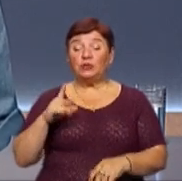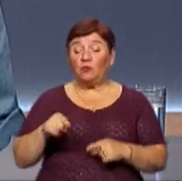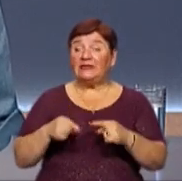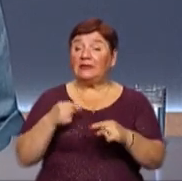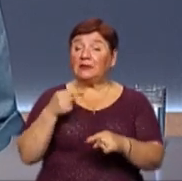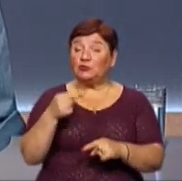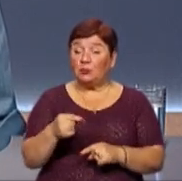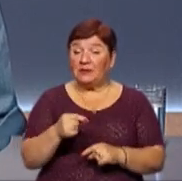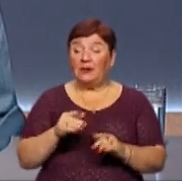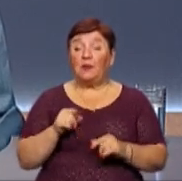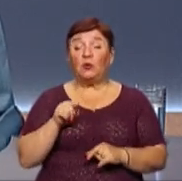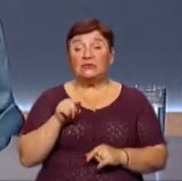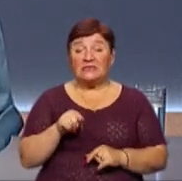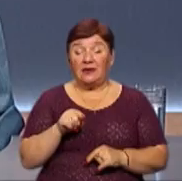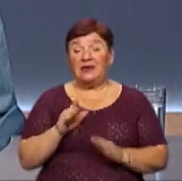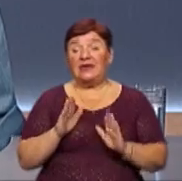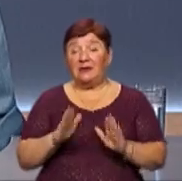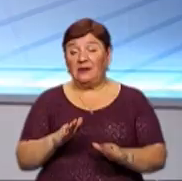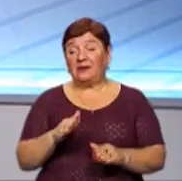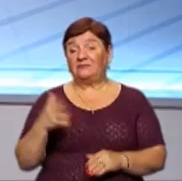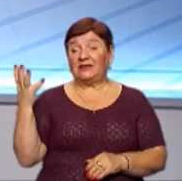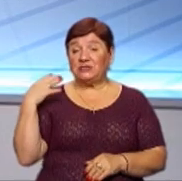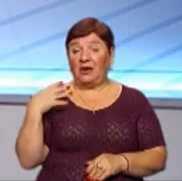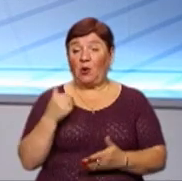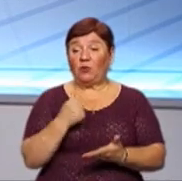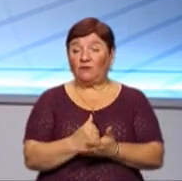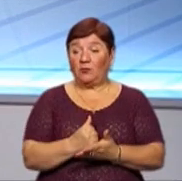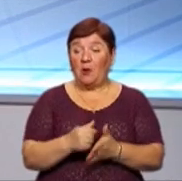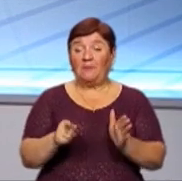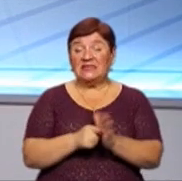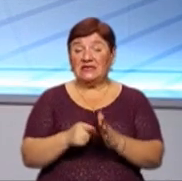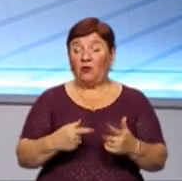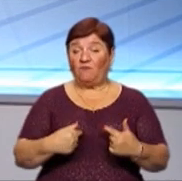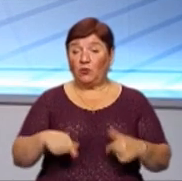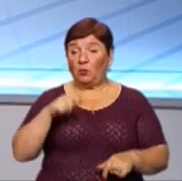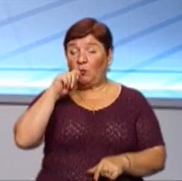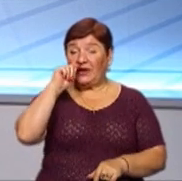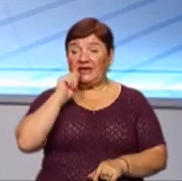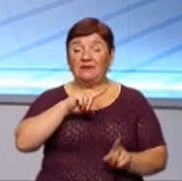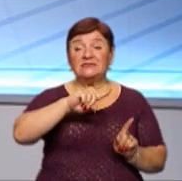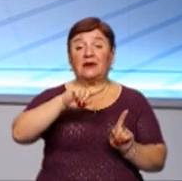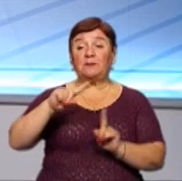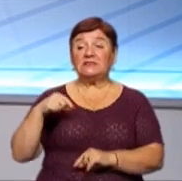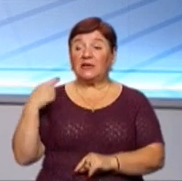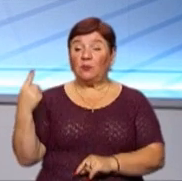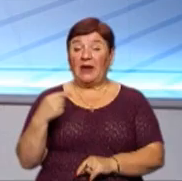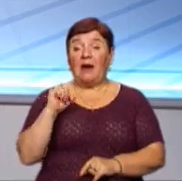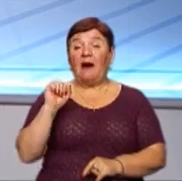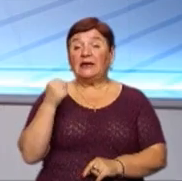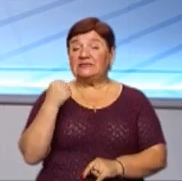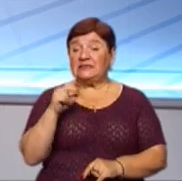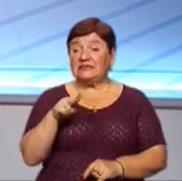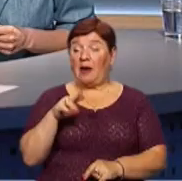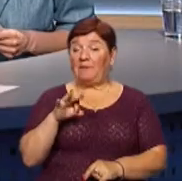наступний? Про це і не тільки поговоримо з начальницею Головного управління Пенсійного фонду України в Закарпатській області